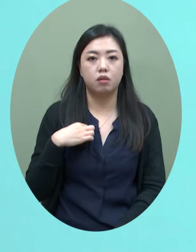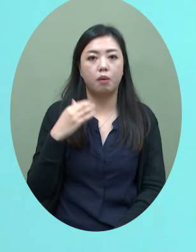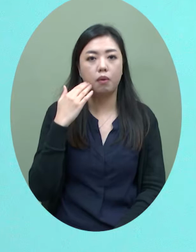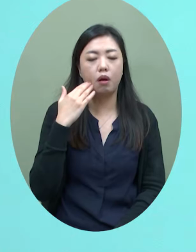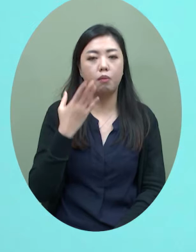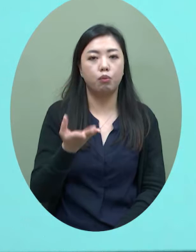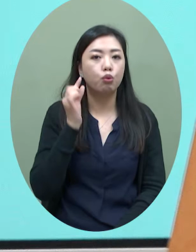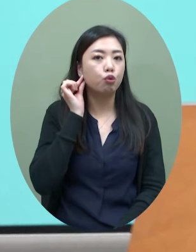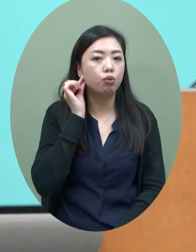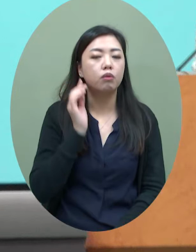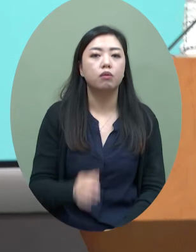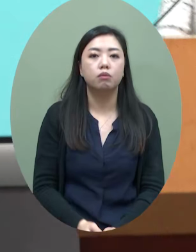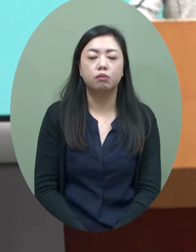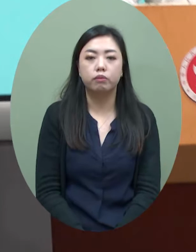該。